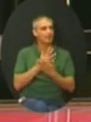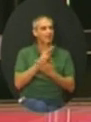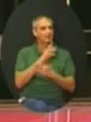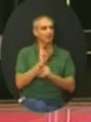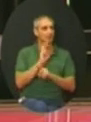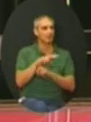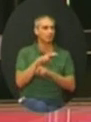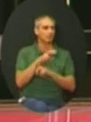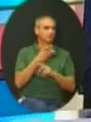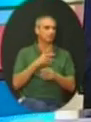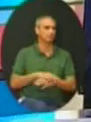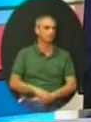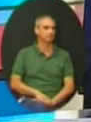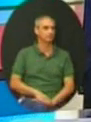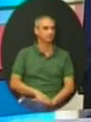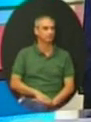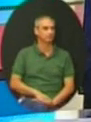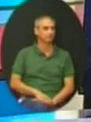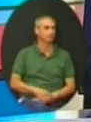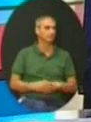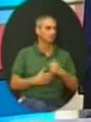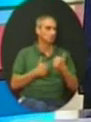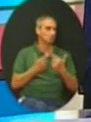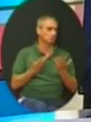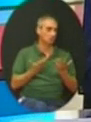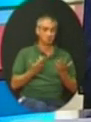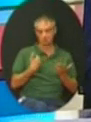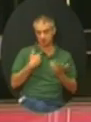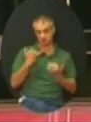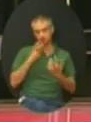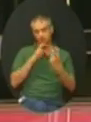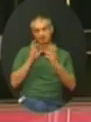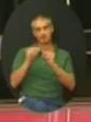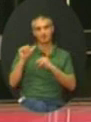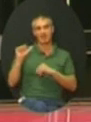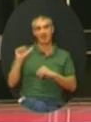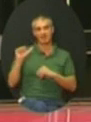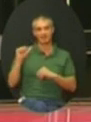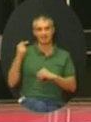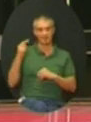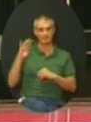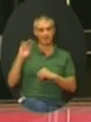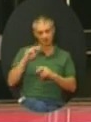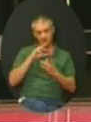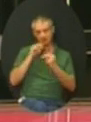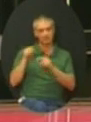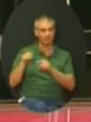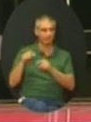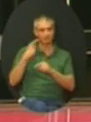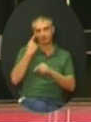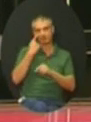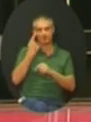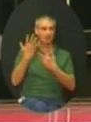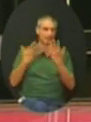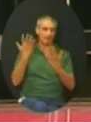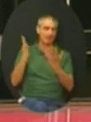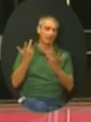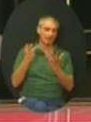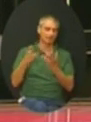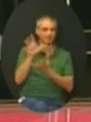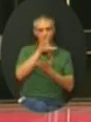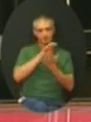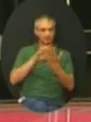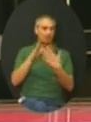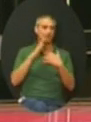אתה מתמודד? אני יושב עם אבי גבאי, אנחנו נעסוק בזה ונראה איך הכברת